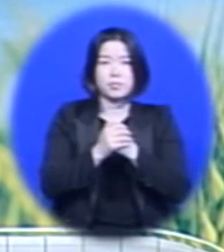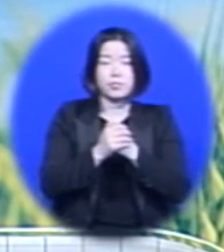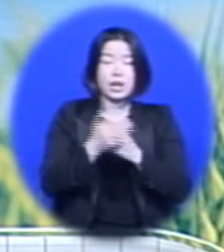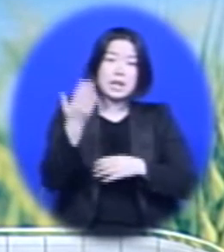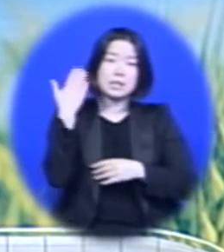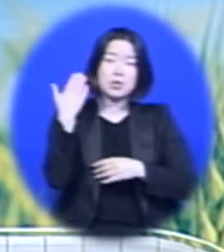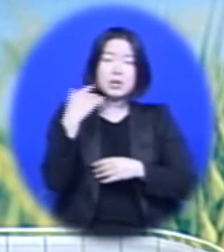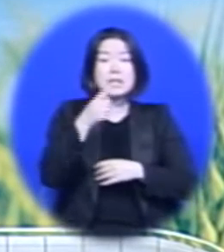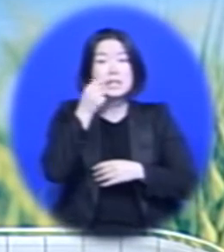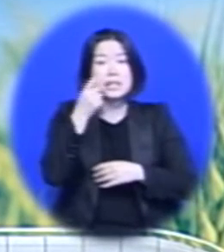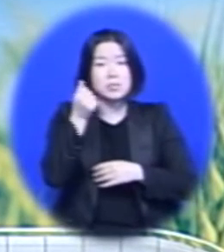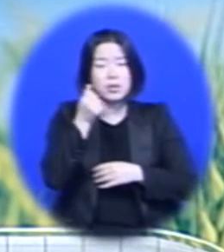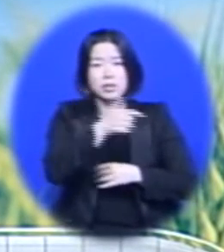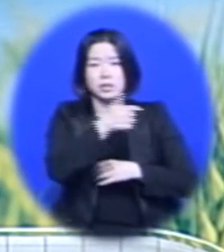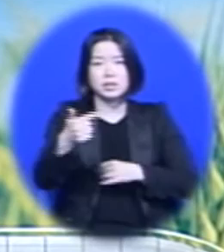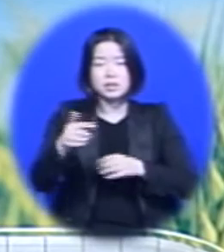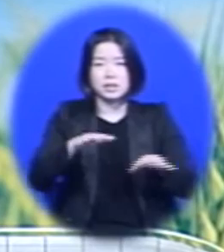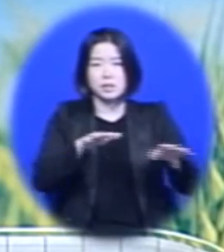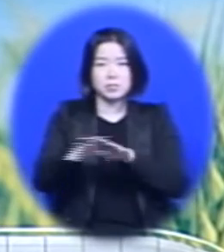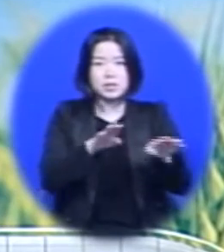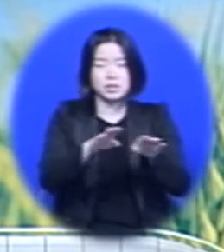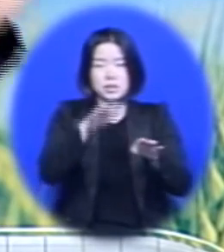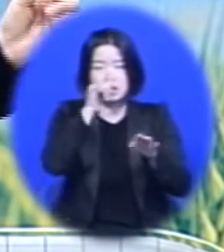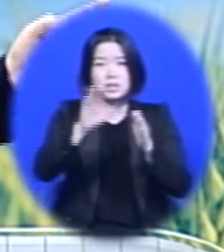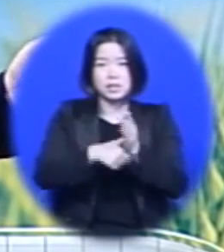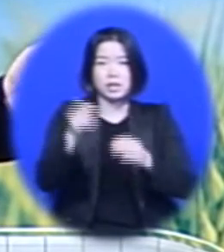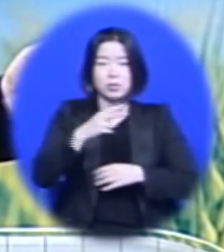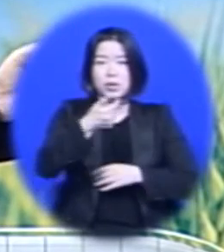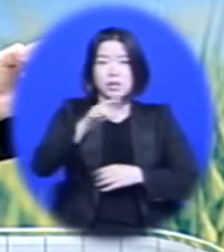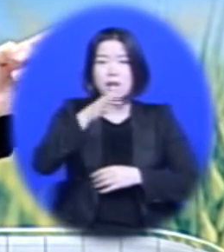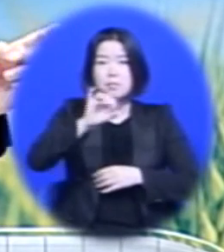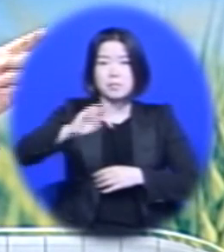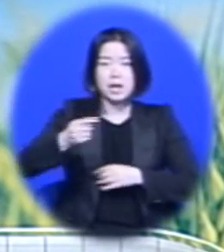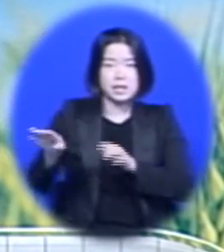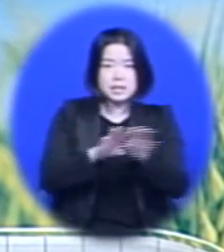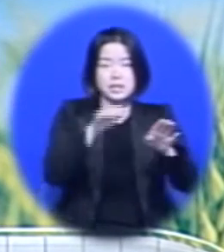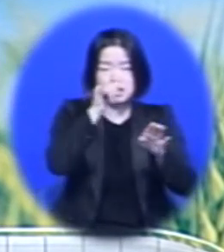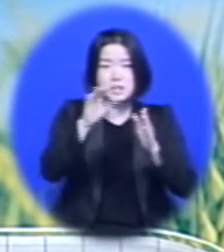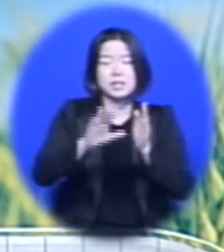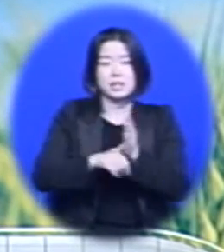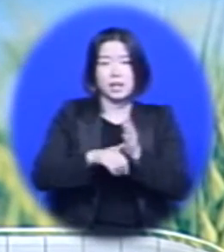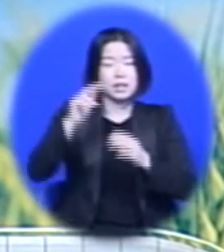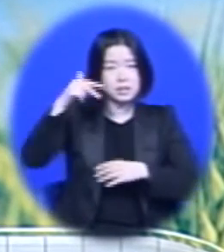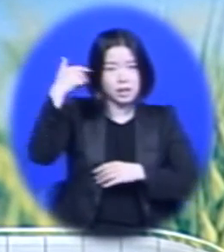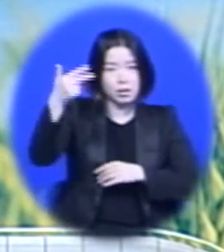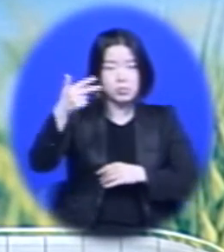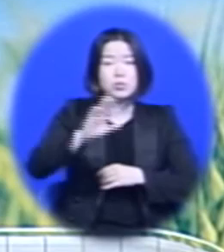지난 일본 대지진이 일어났을 때, 이번에 네팔 지진이 일어났을 때 우리는 그 다음 주에